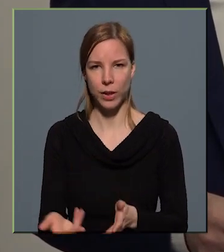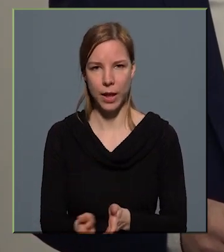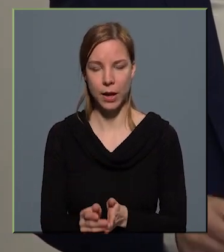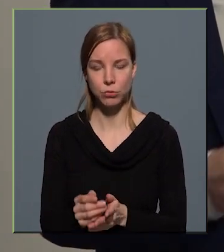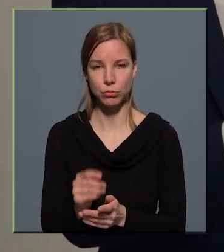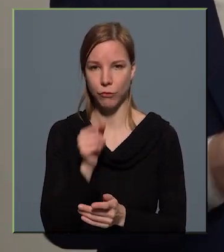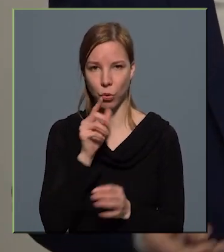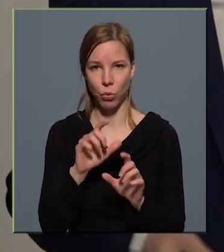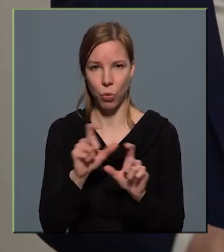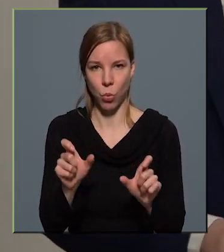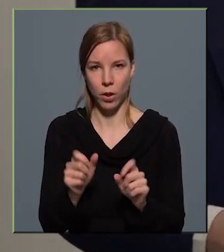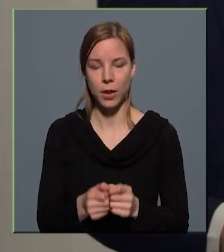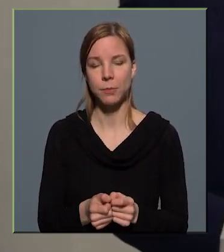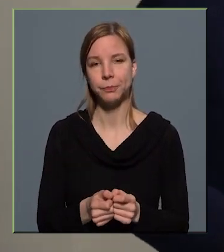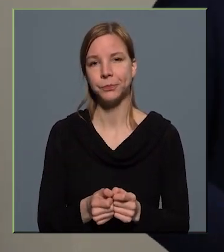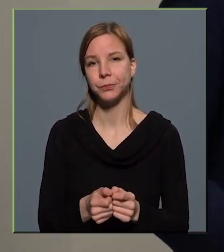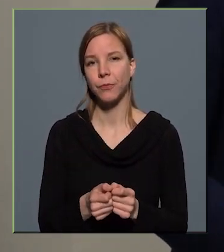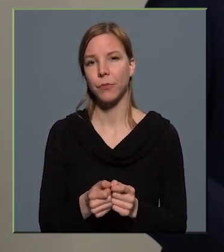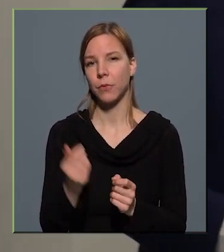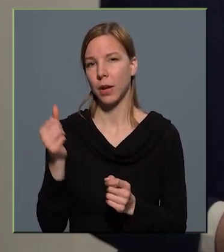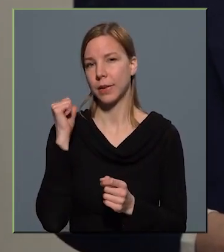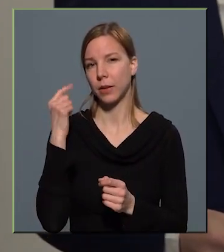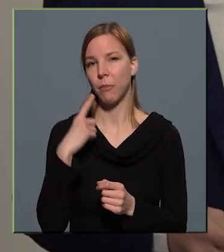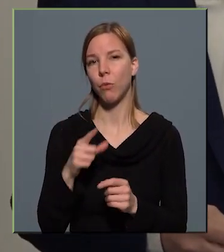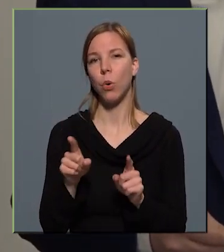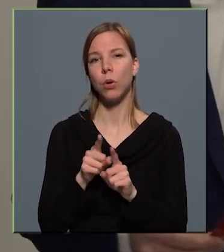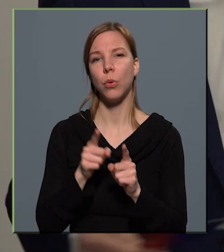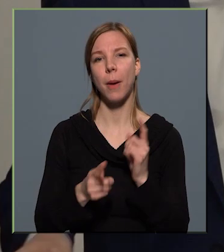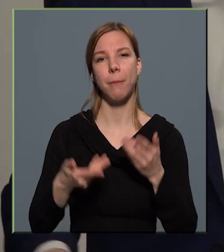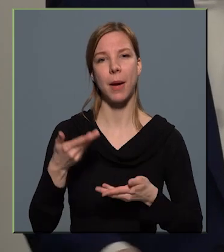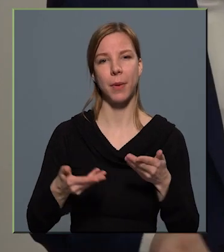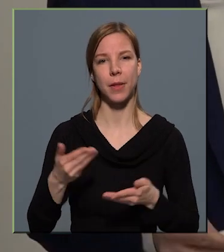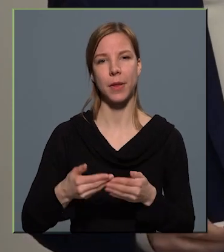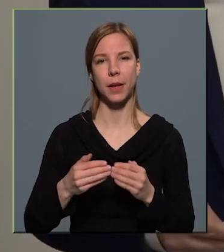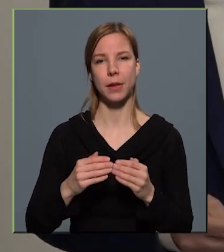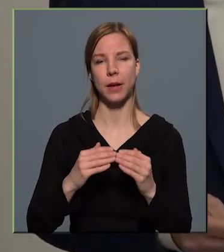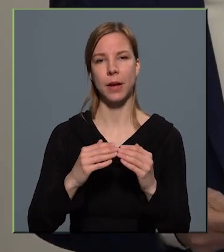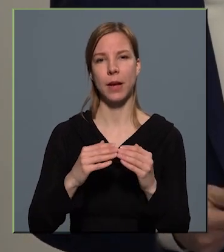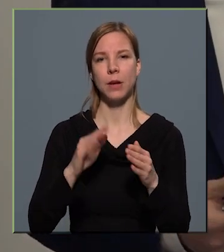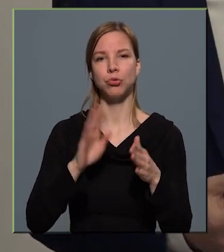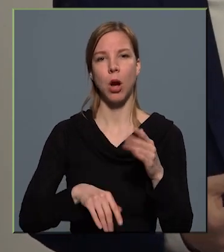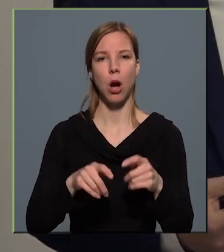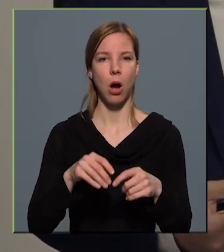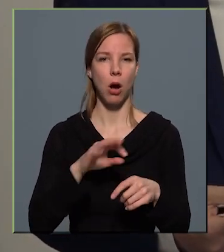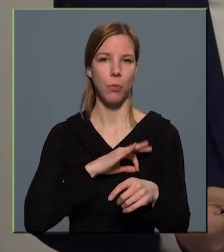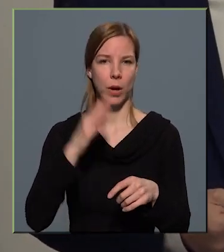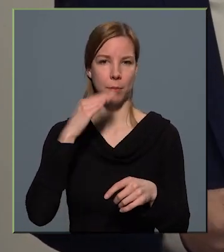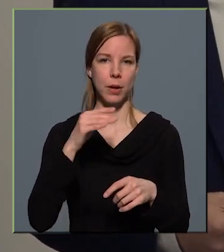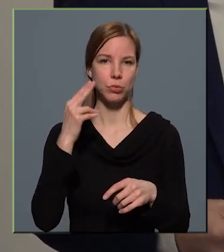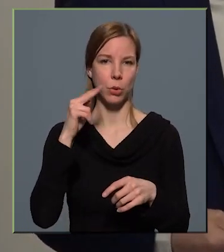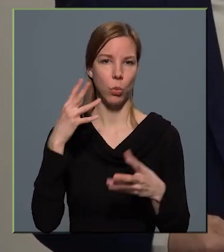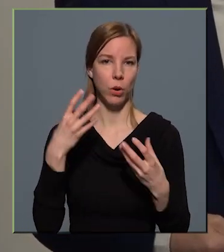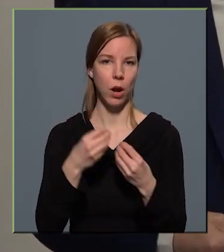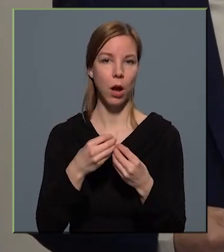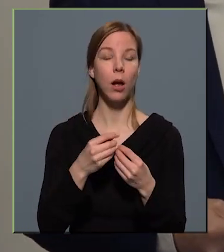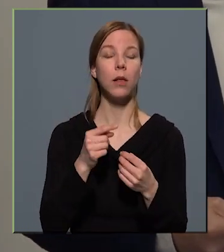okozhat. Ugye éppen tegnap volt egy olyan megbeszélésünk, ahol alpolgármester úrral ebben a témában